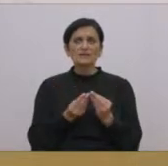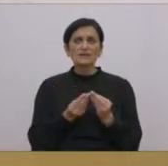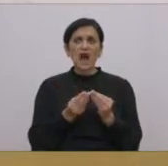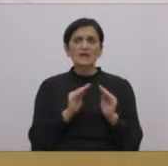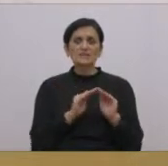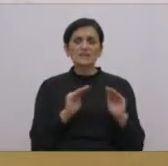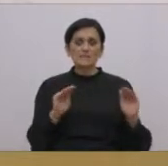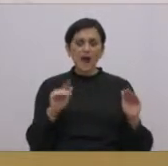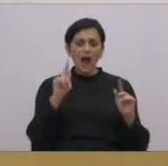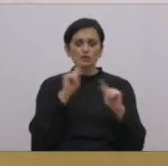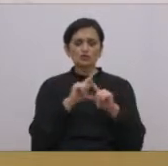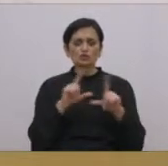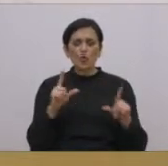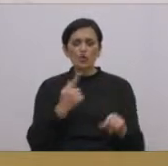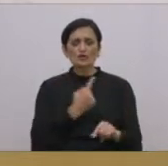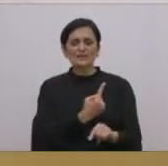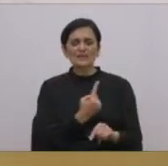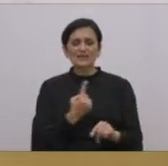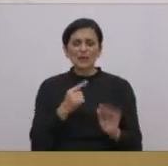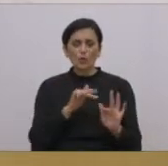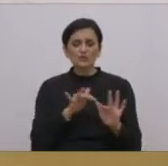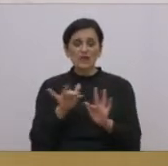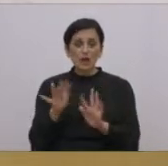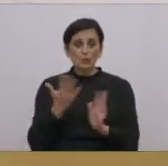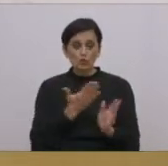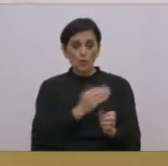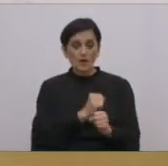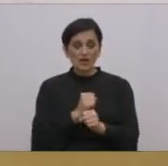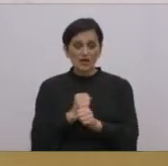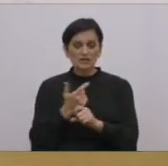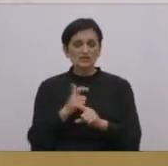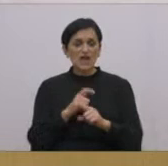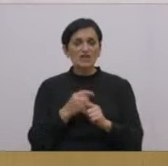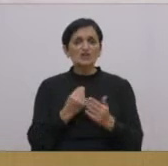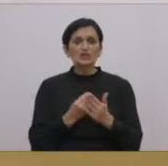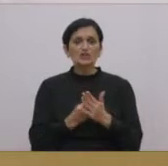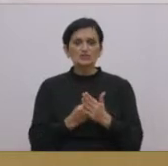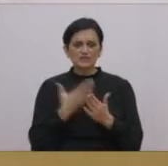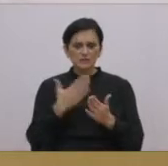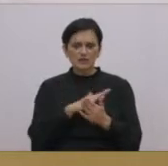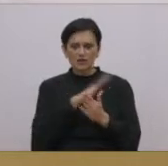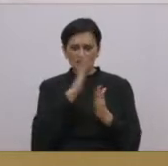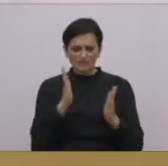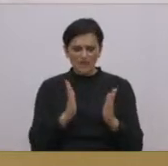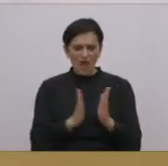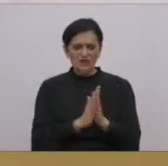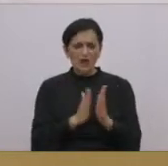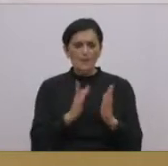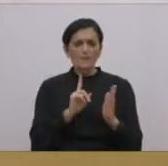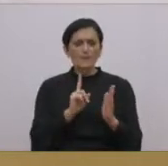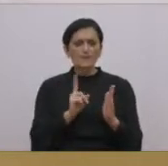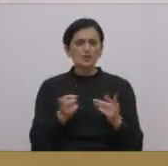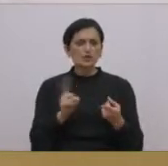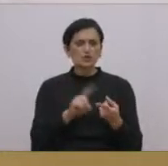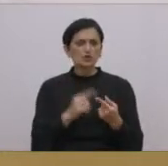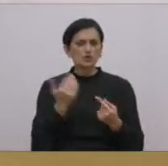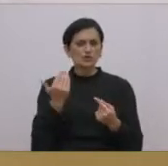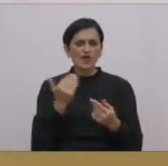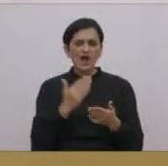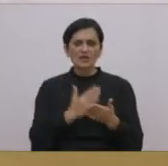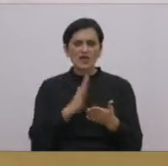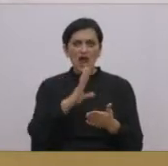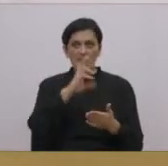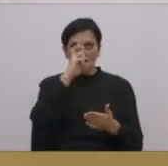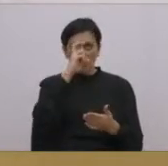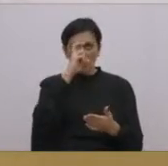bagebi, scolebi, titoeuli, sakme, romelic, ketteba, aris, alien, zurpas, jesim, cola prisponzerom, tkuen arhart, ishali